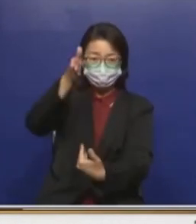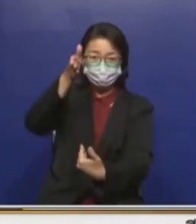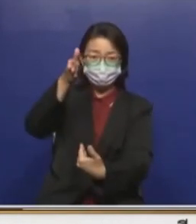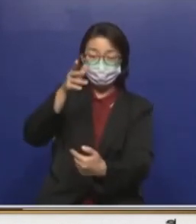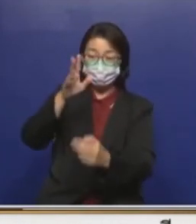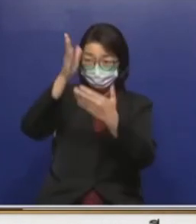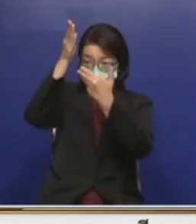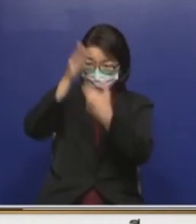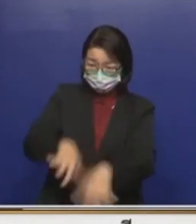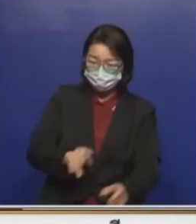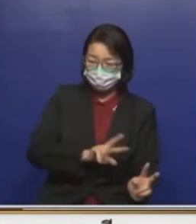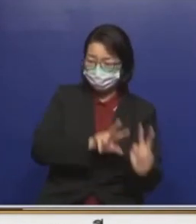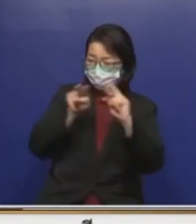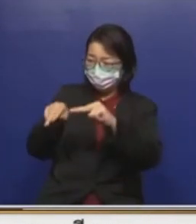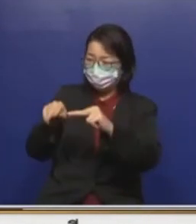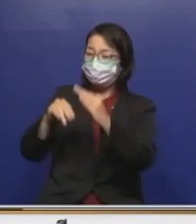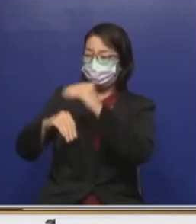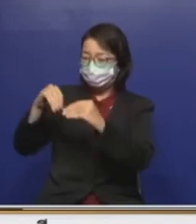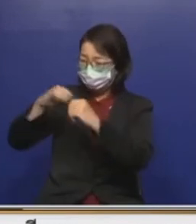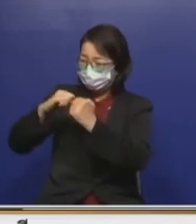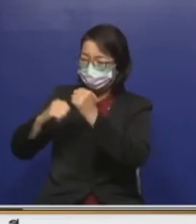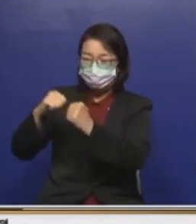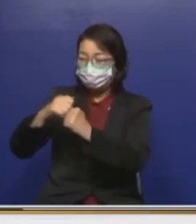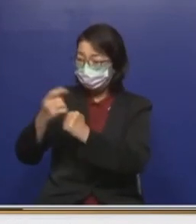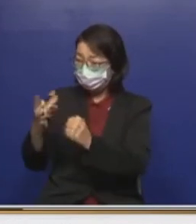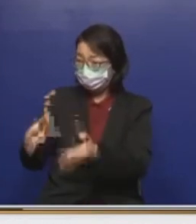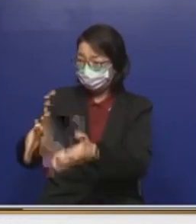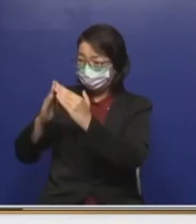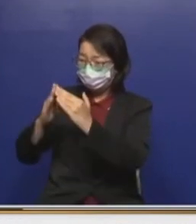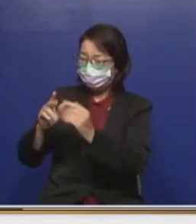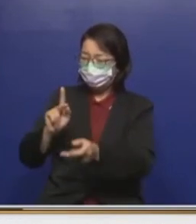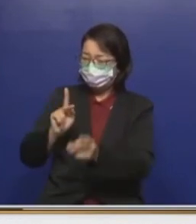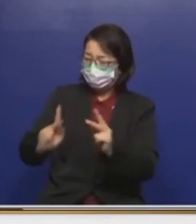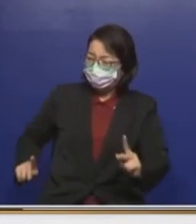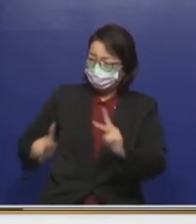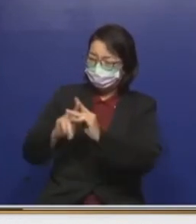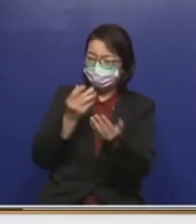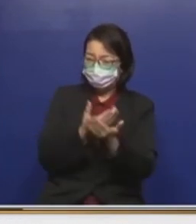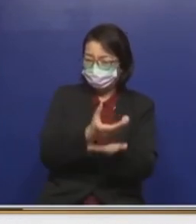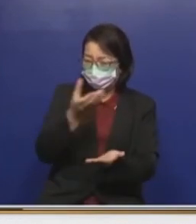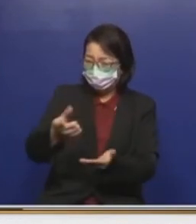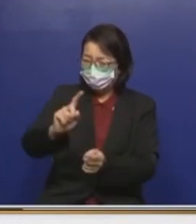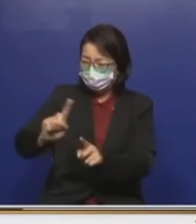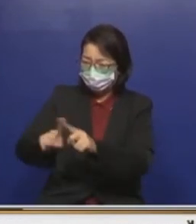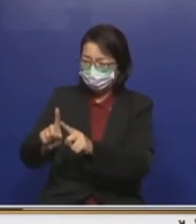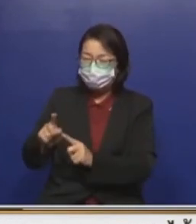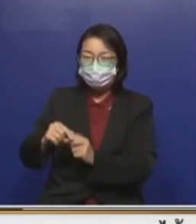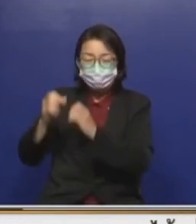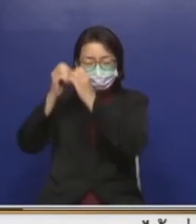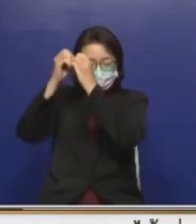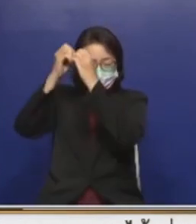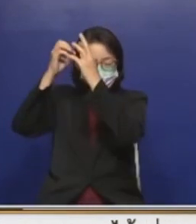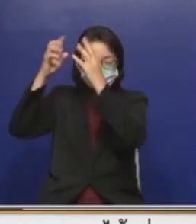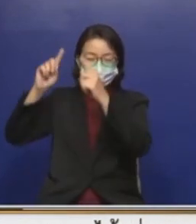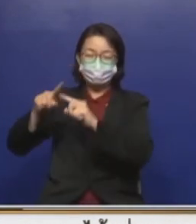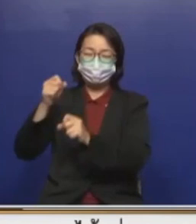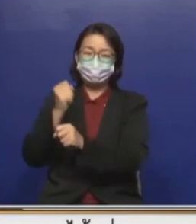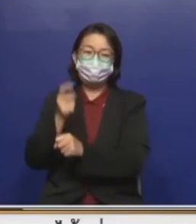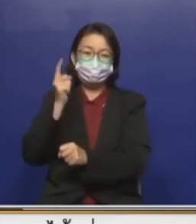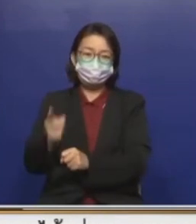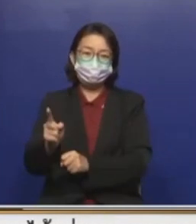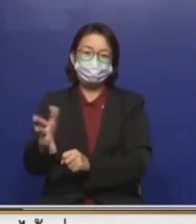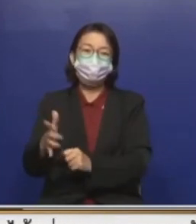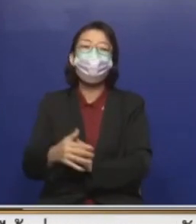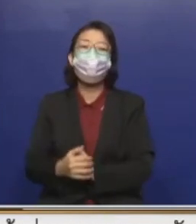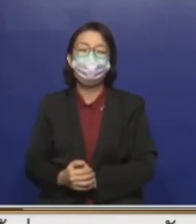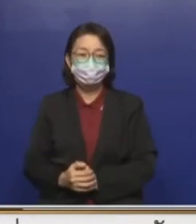าบ้านที่ท่านให้กระทรวงต่างๆไปสร้างนั้นมีอยู่เพียงในจินตนาการเท่านั้นค่ะท่านประธ